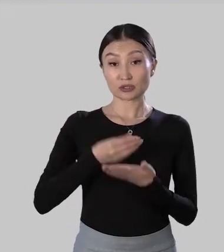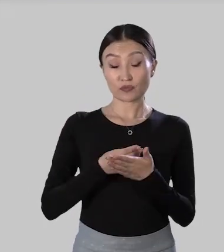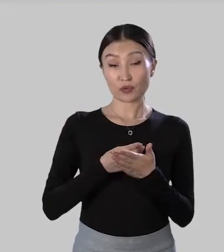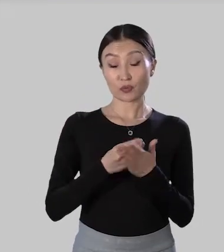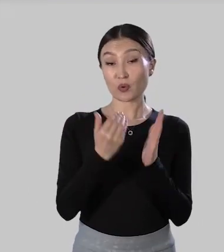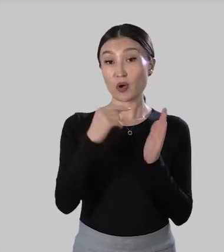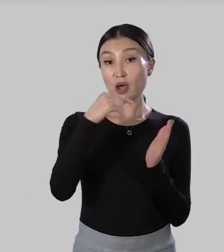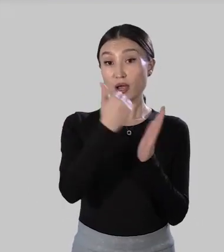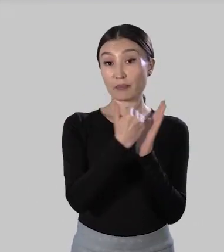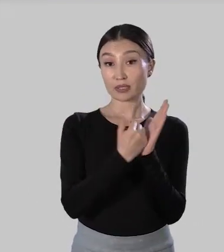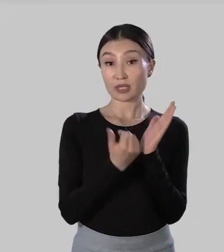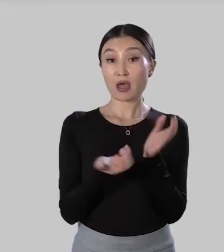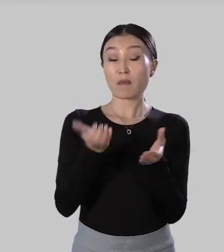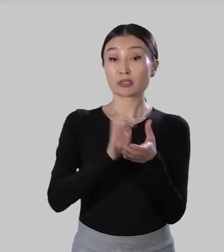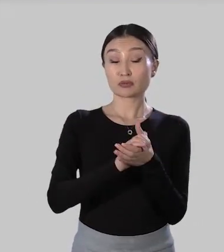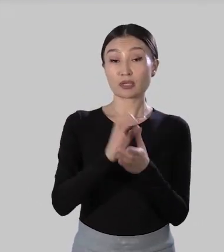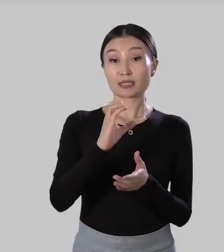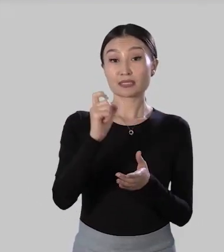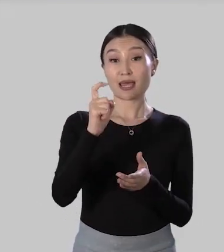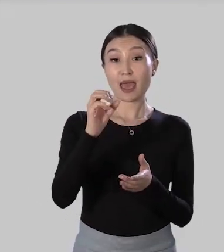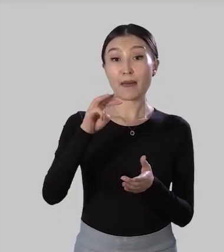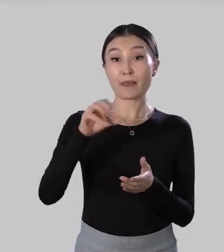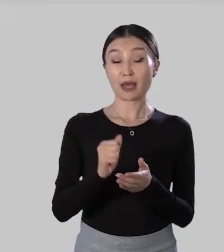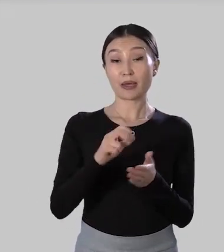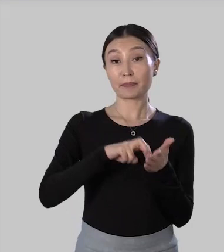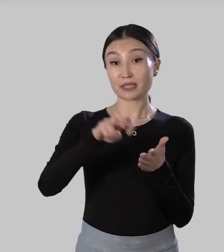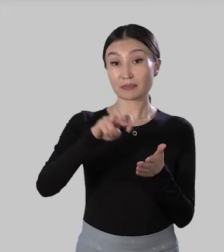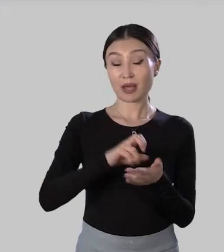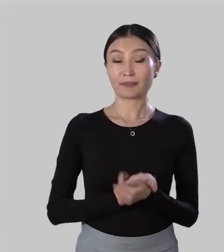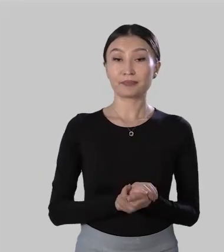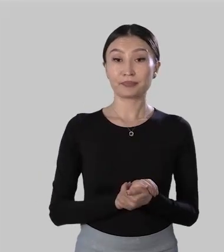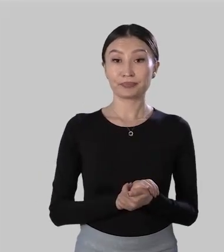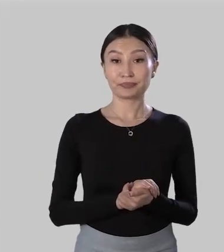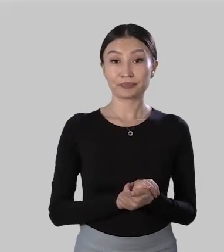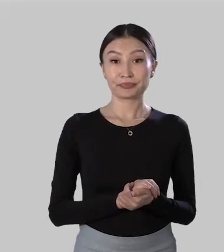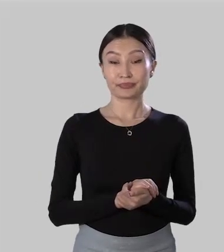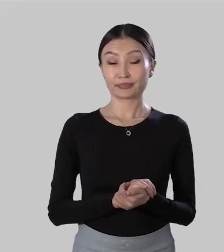композицию. Познакомимся со схемой композиции письма.